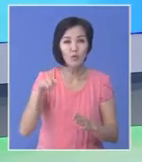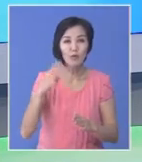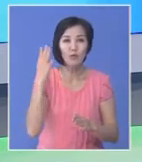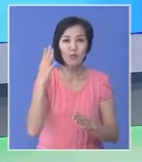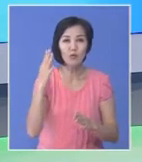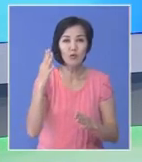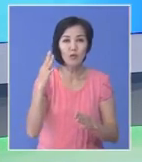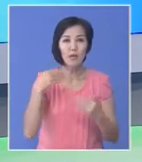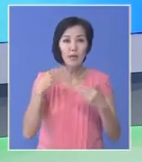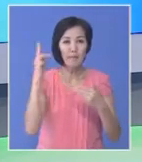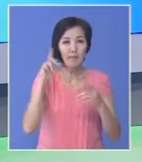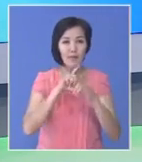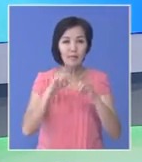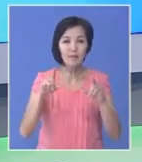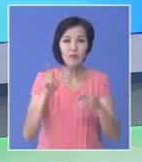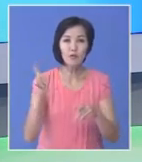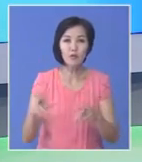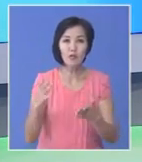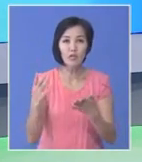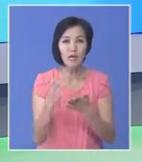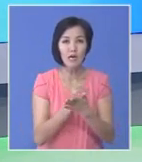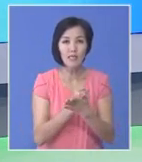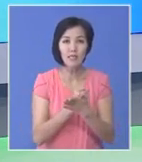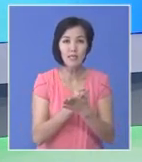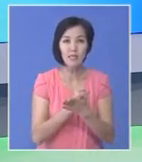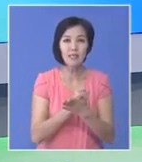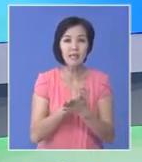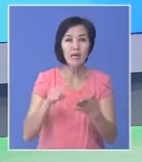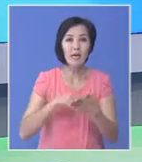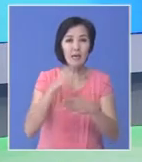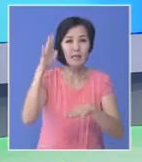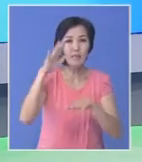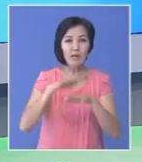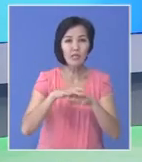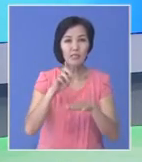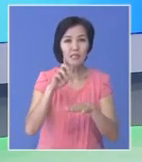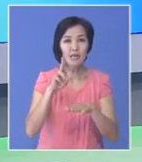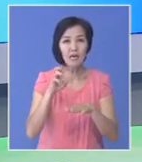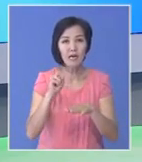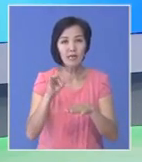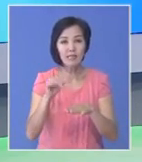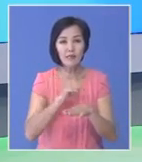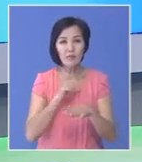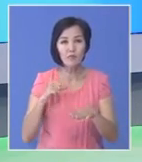түлегі алды. Үздік білім ұжымдарын шаһар басшысы Бағдат Қарасаев өзі барып құттықтап, әсем де әдемі кеш.